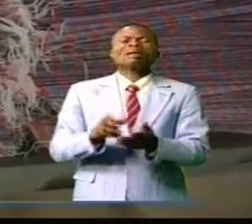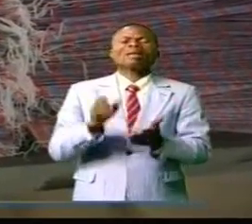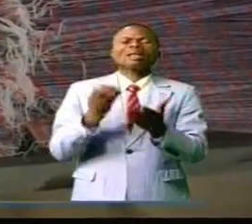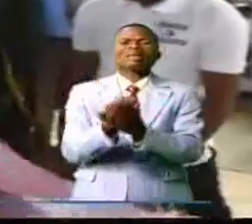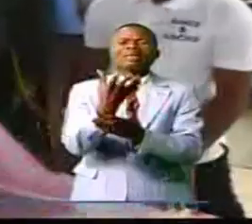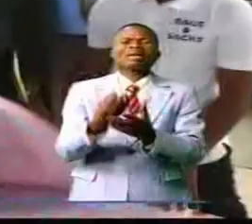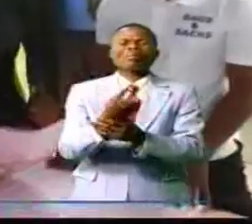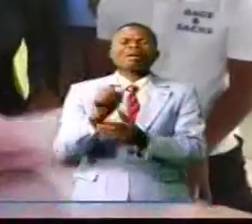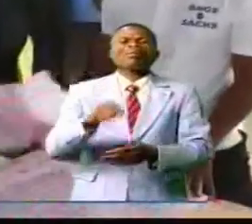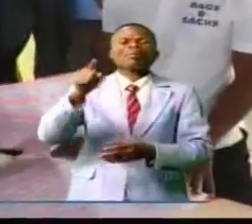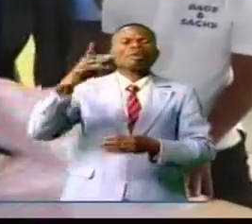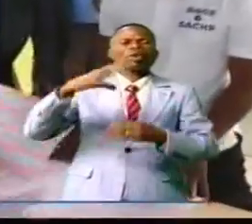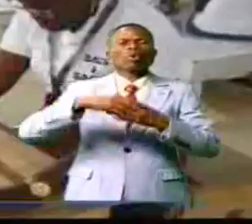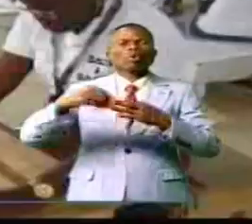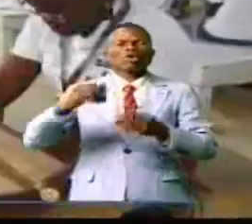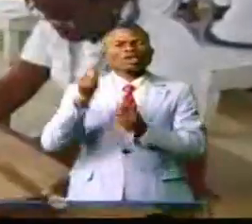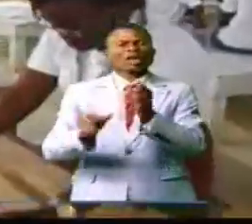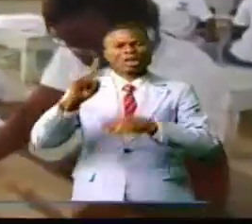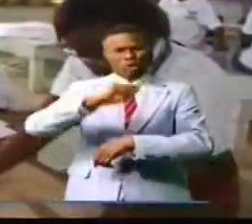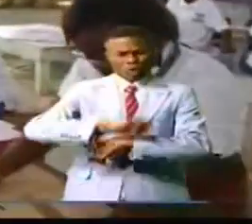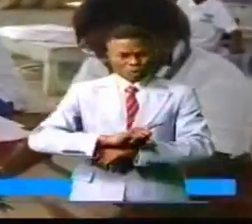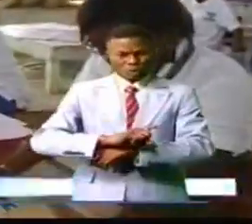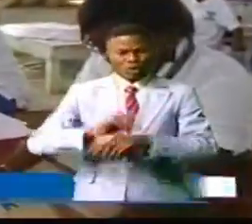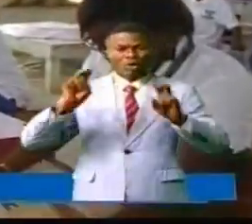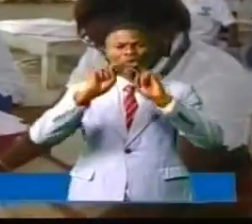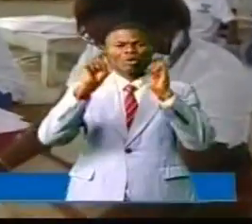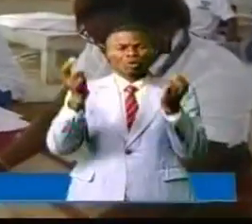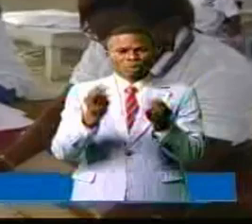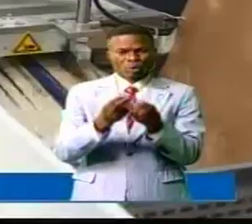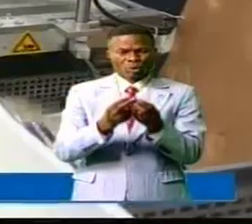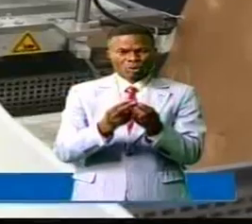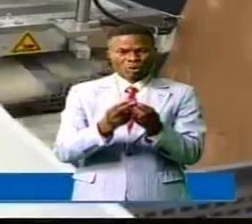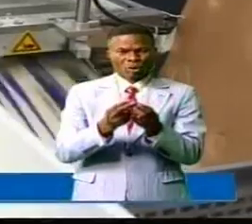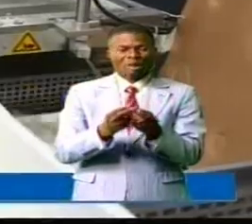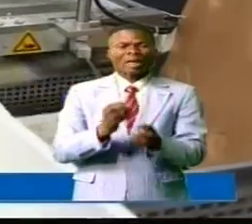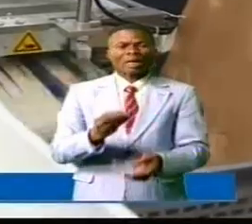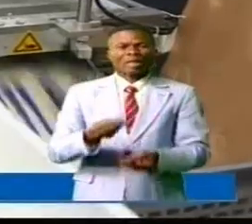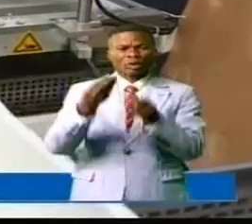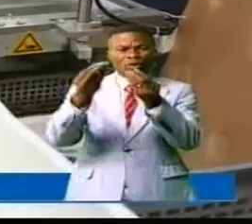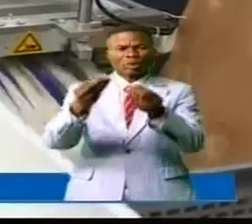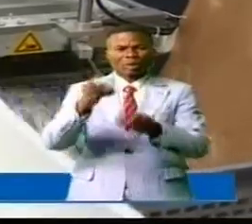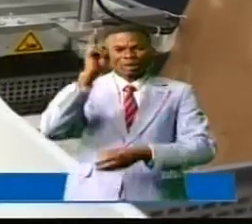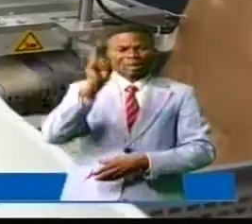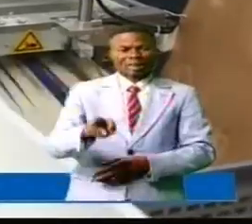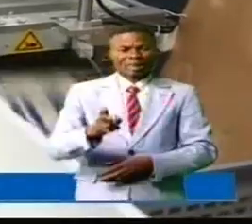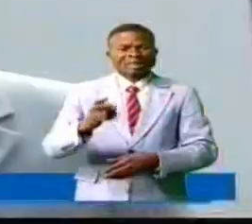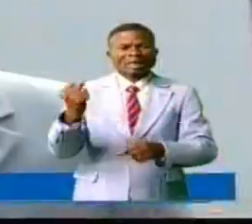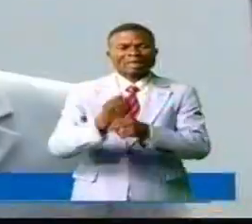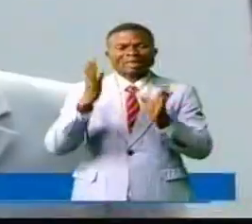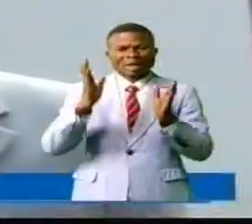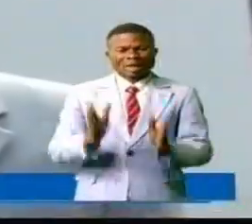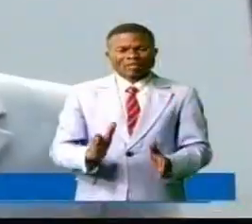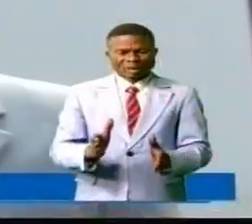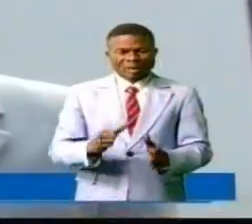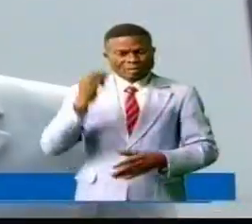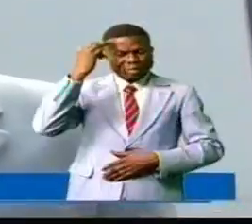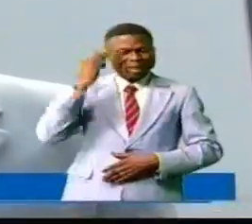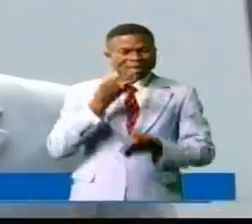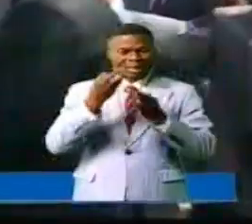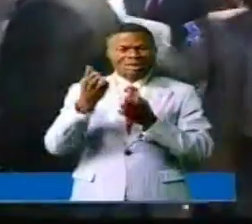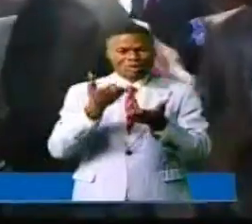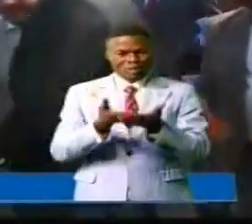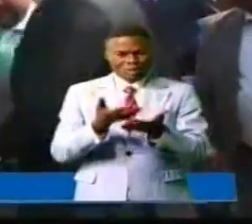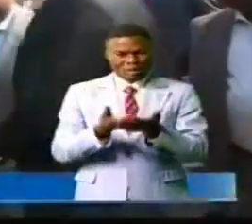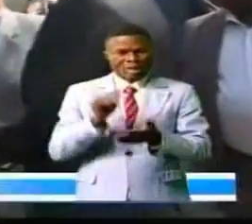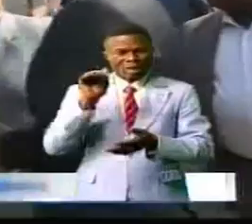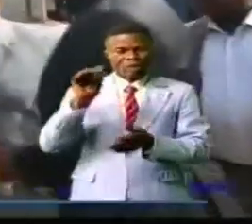qui sortaient chaque jour. Cette usine vient aussi de générer plus de 200 emplois, a fait savoir son